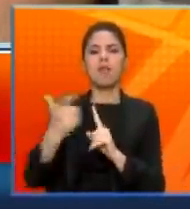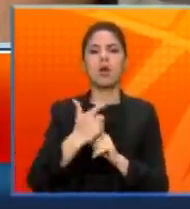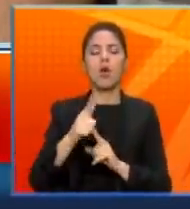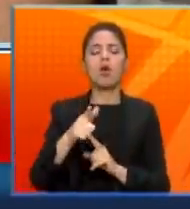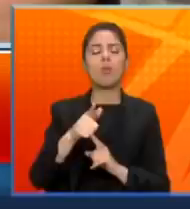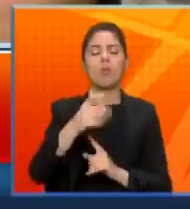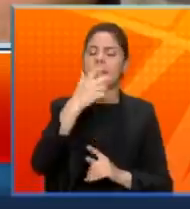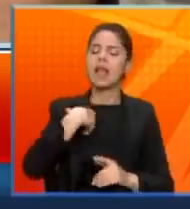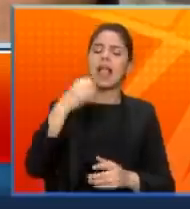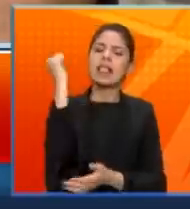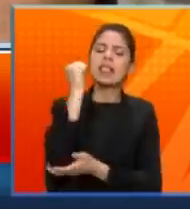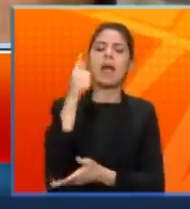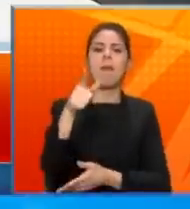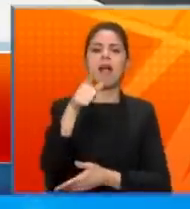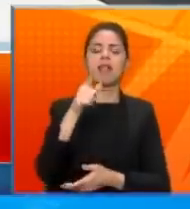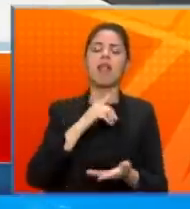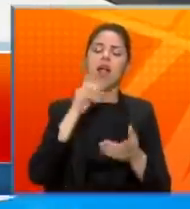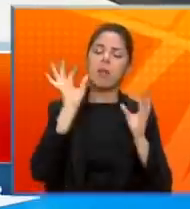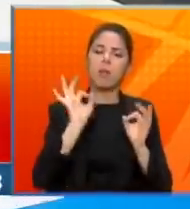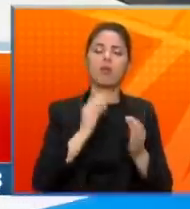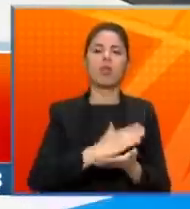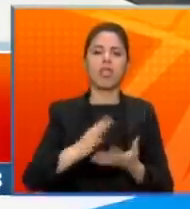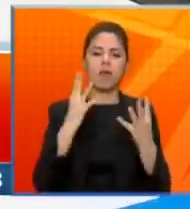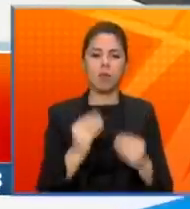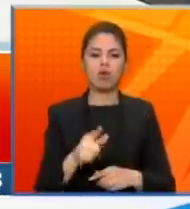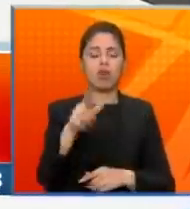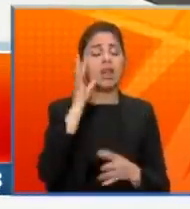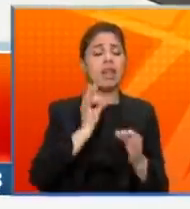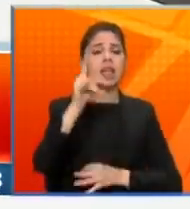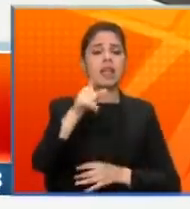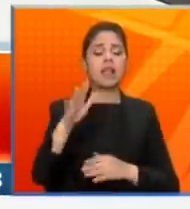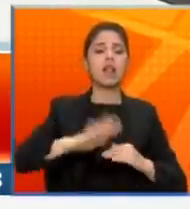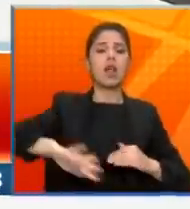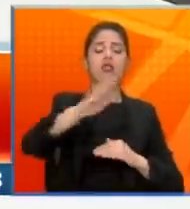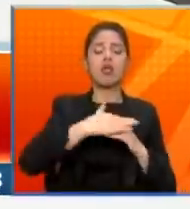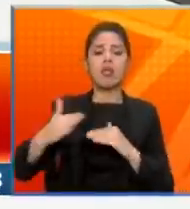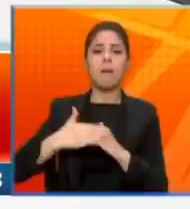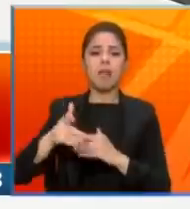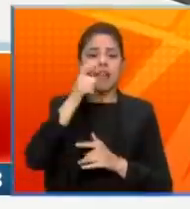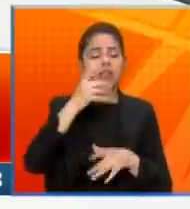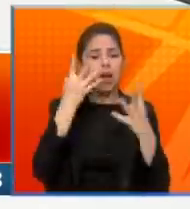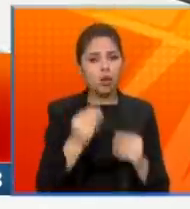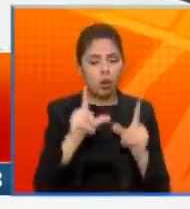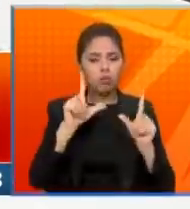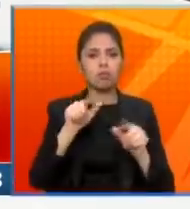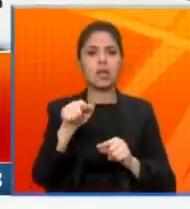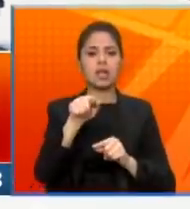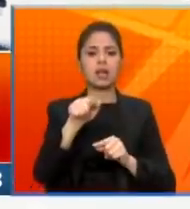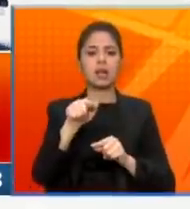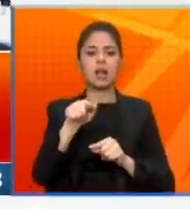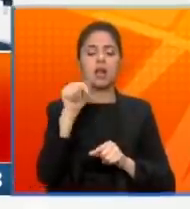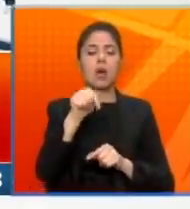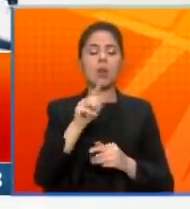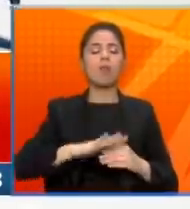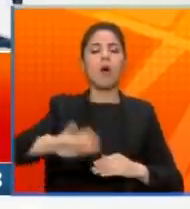temel, vazgeçilmez bir esas olacak. Önerimiz insanların sosyal mesafeye dikkat etmeye devam etmeleri gerektiği ve